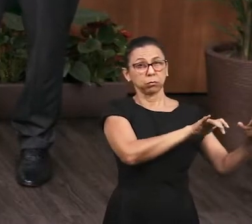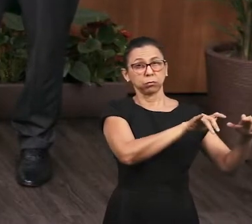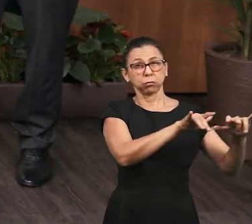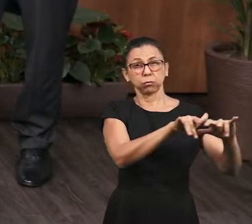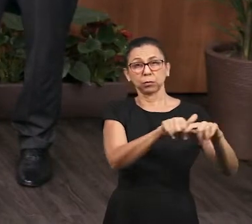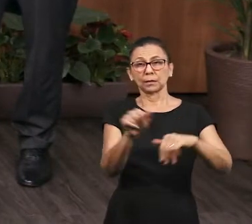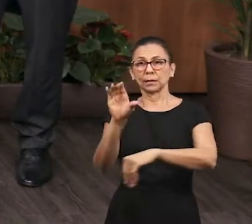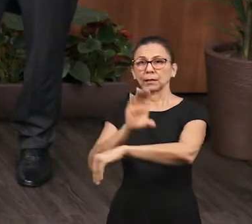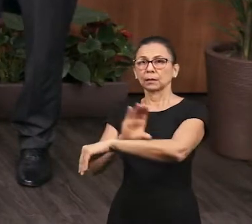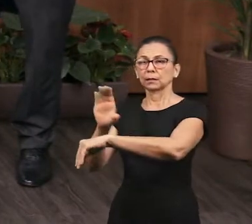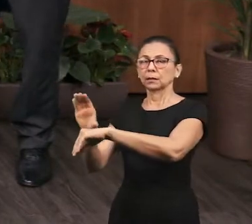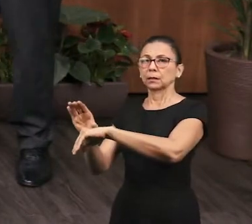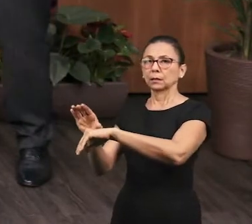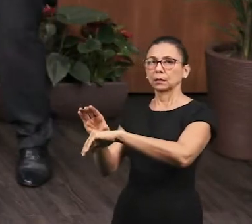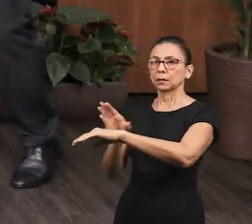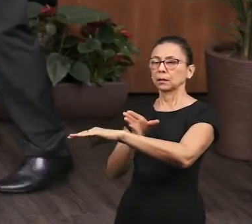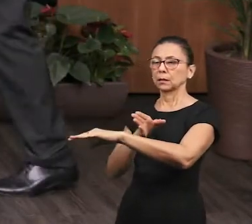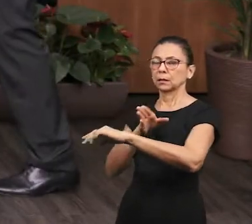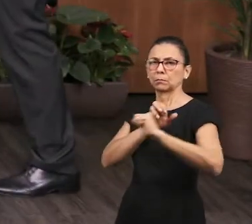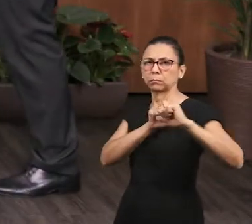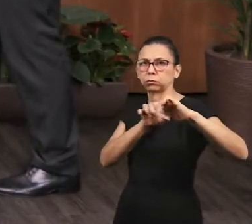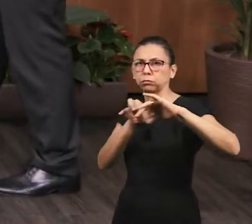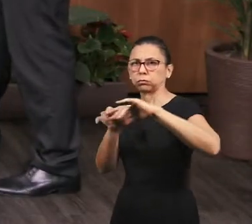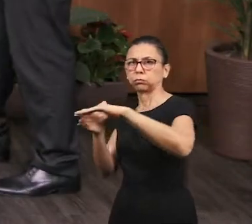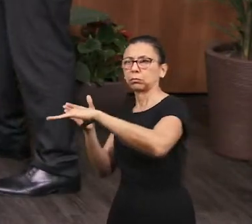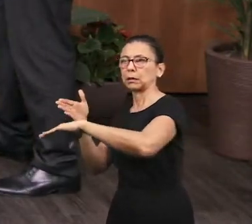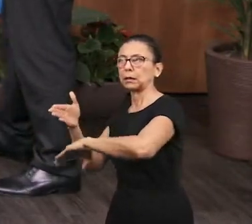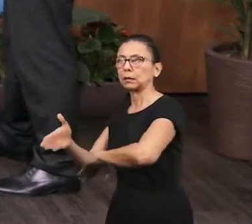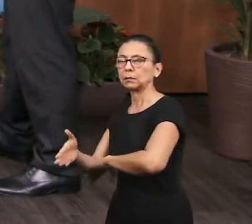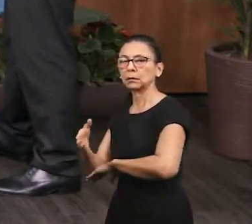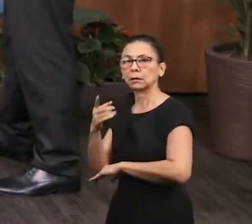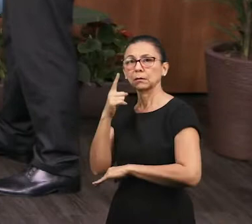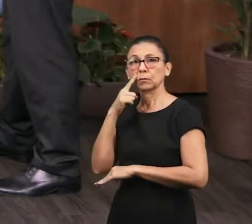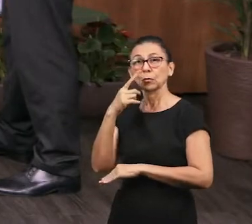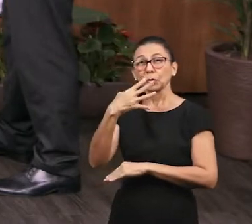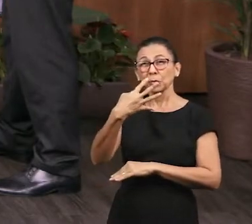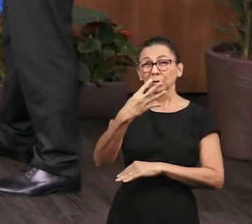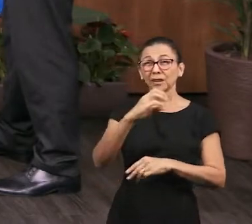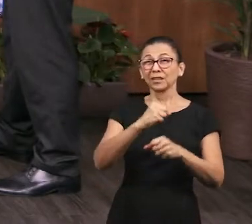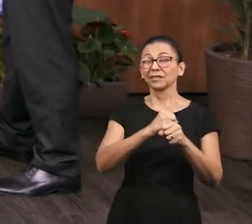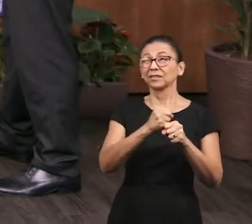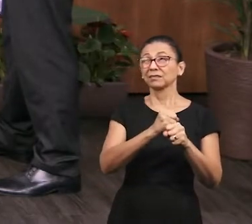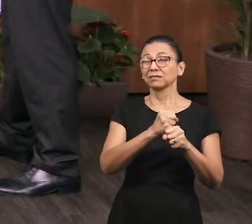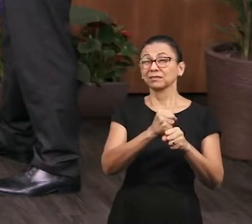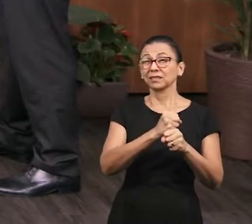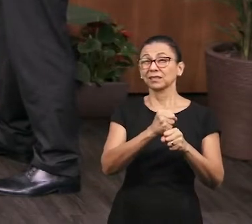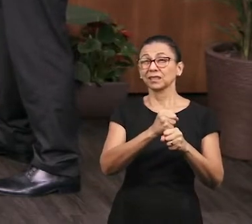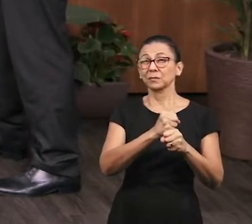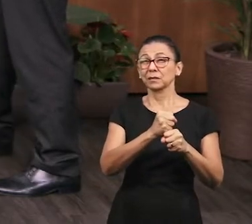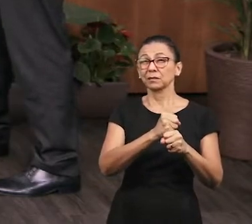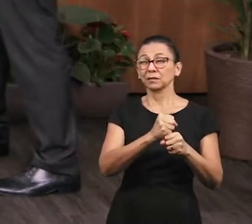землю, что длилось 40 лет, как показывает нам карта.